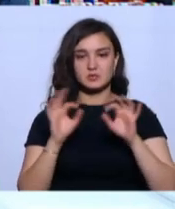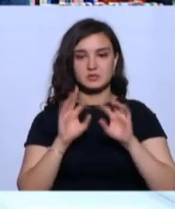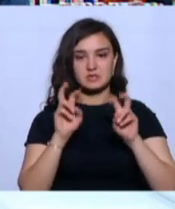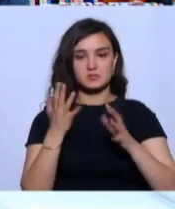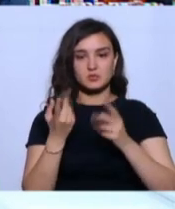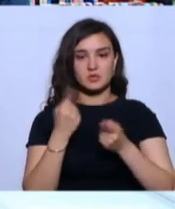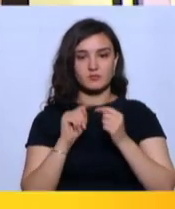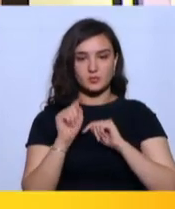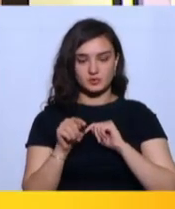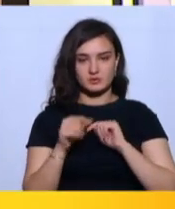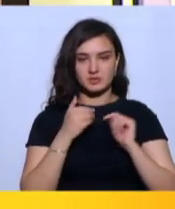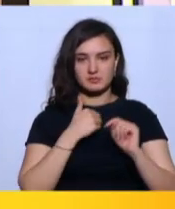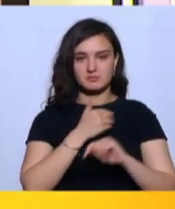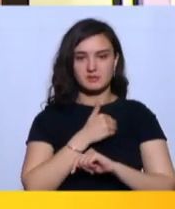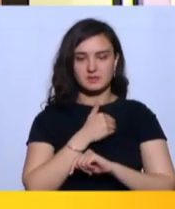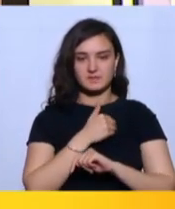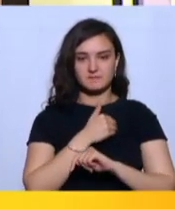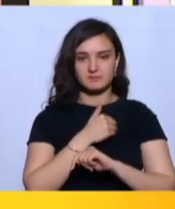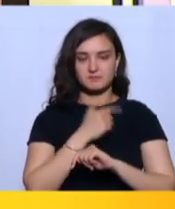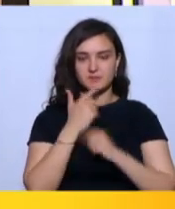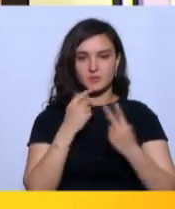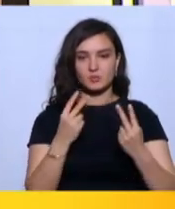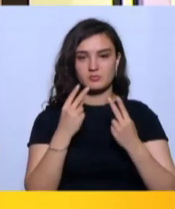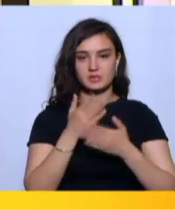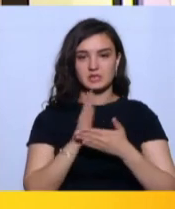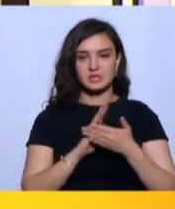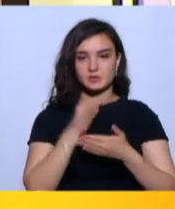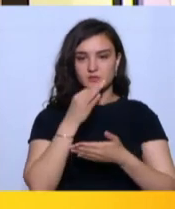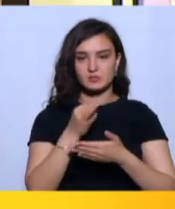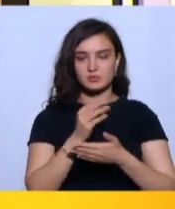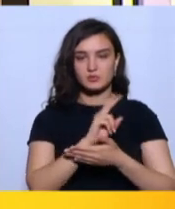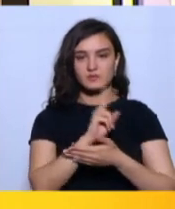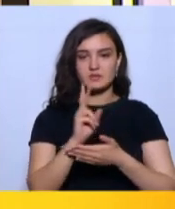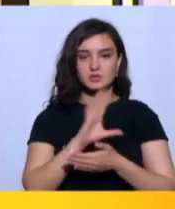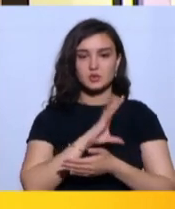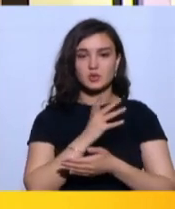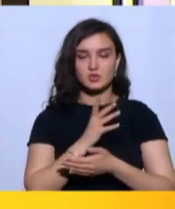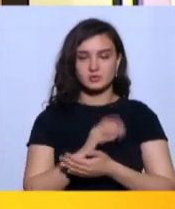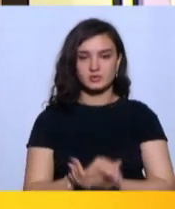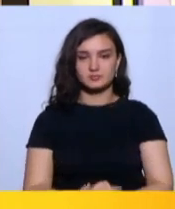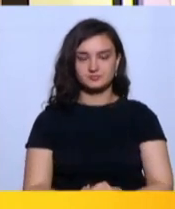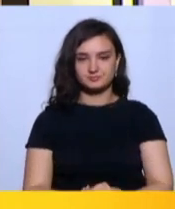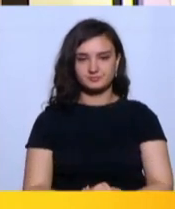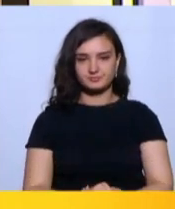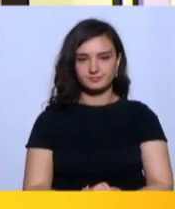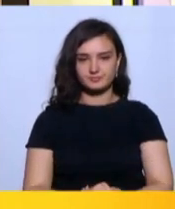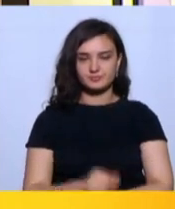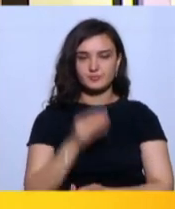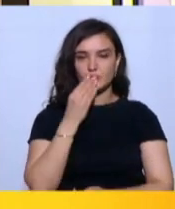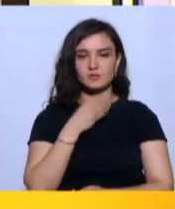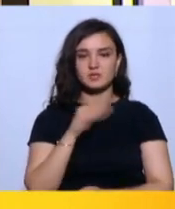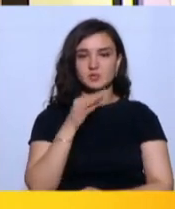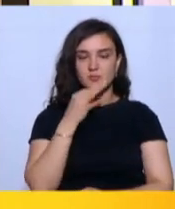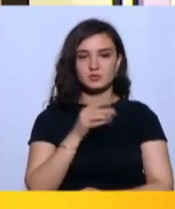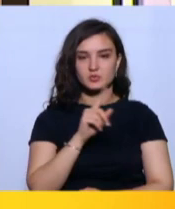temas tu daubrundebit, me minda imaqurebelta natsis upasukhot, romeltats khonat ასეთი უნივერსალურ პასუხს